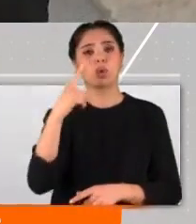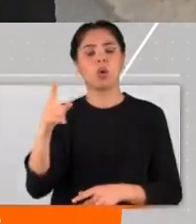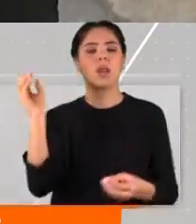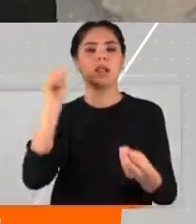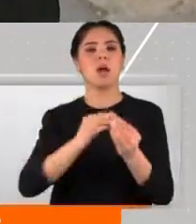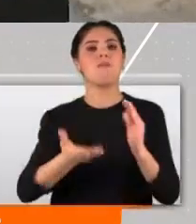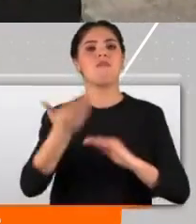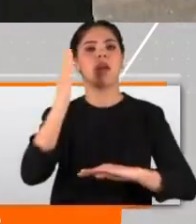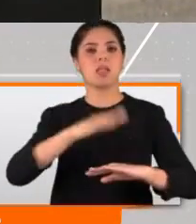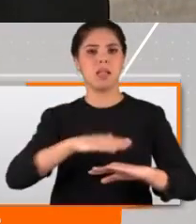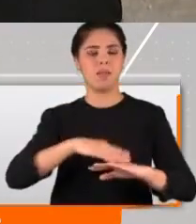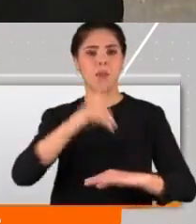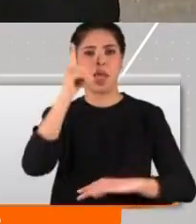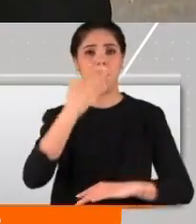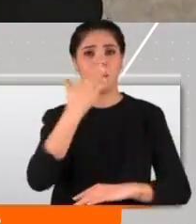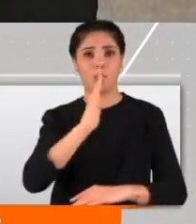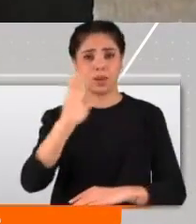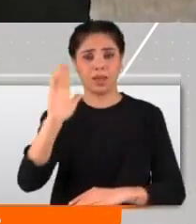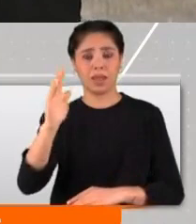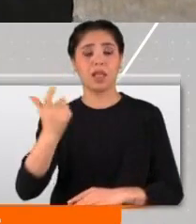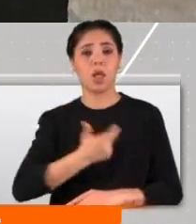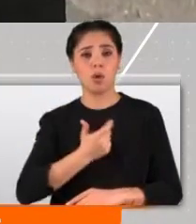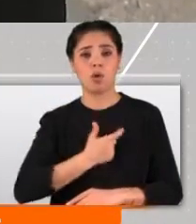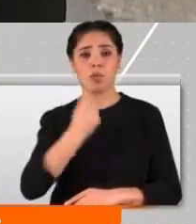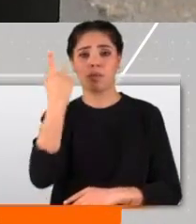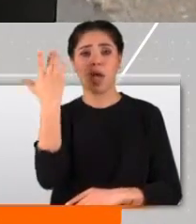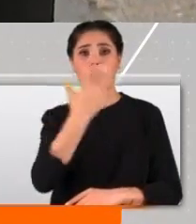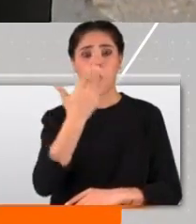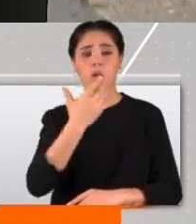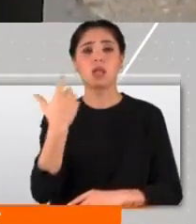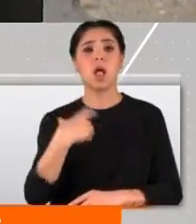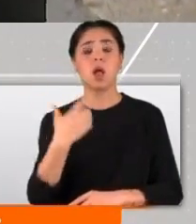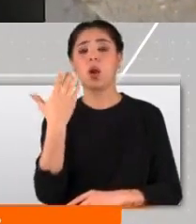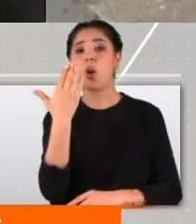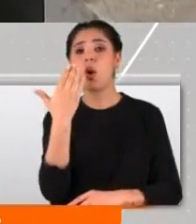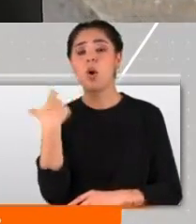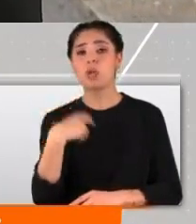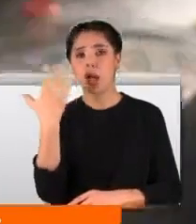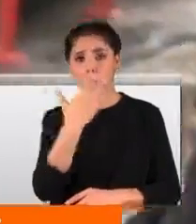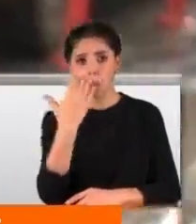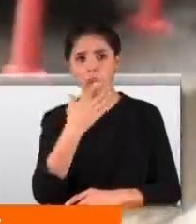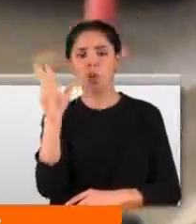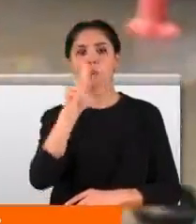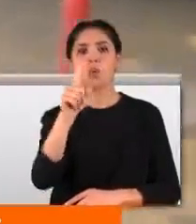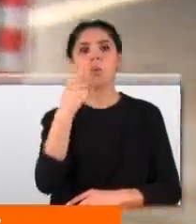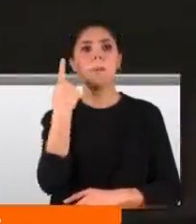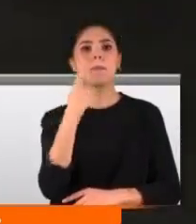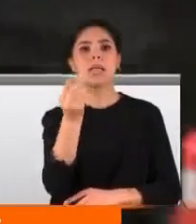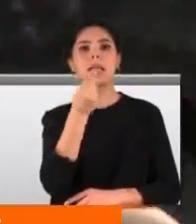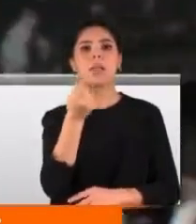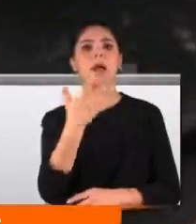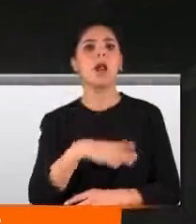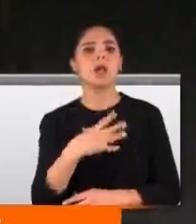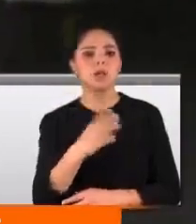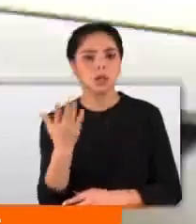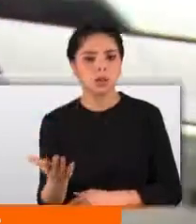okula giden bir öğrenci için bir özel okul tam 31.104 lira yemek ücreti istiyor. Tabii ki de çok fazla.